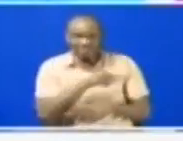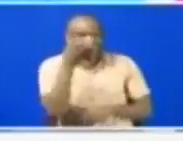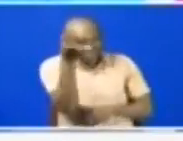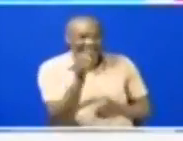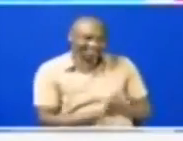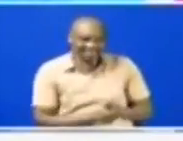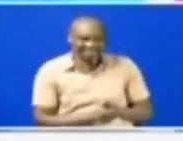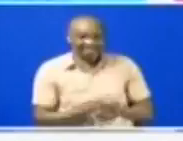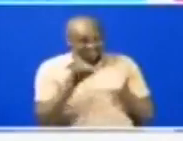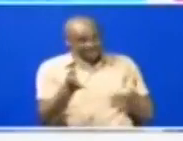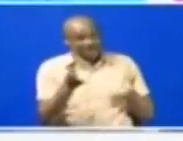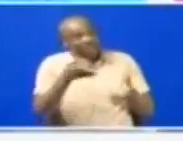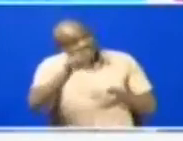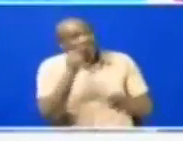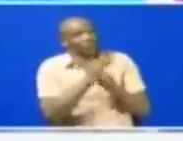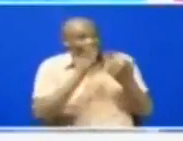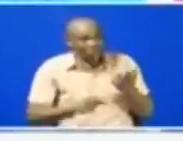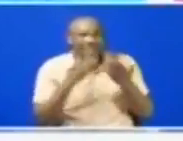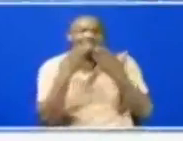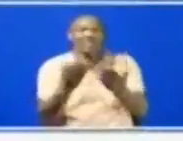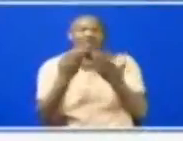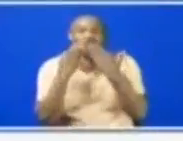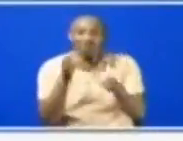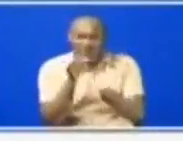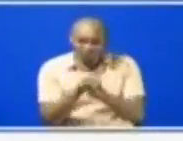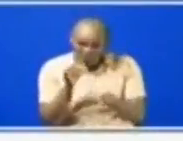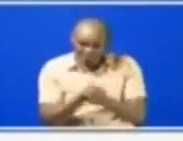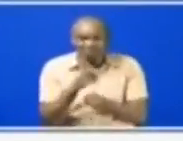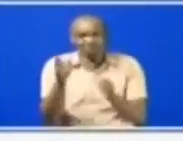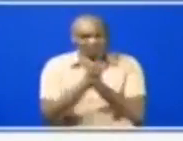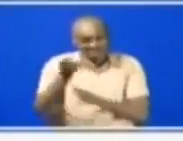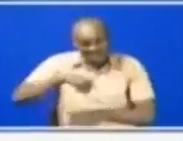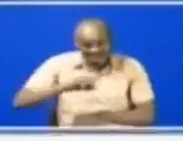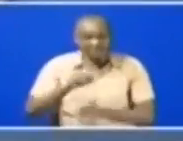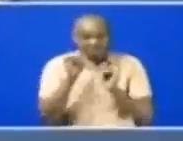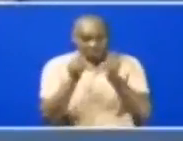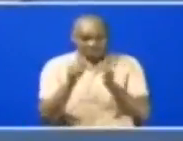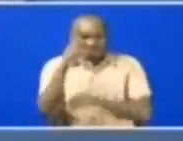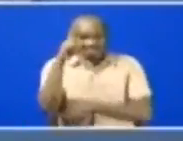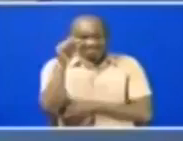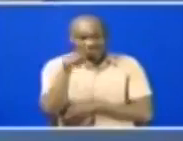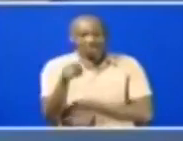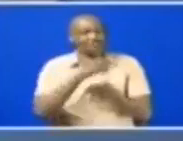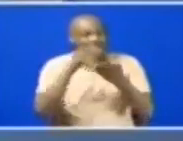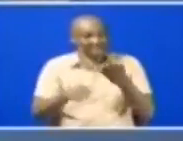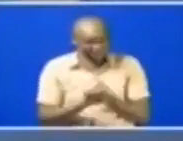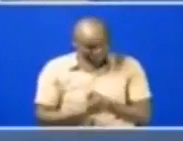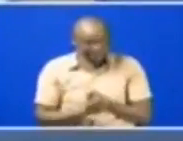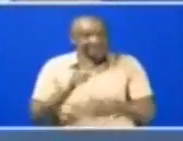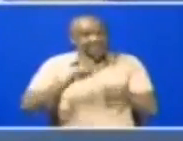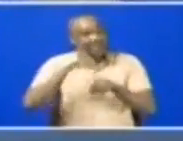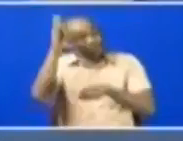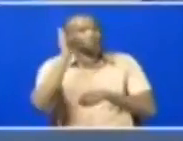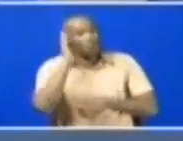yuko wapi na siku hizi anafanya nini. Shukran sana kwa kuweza kujumuika nasi kwa taarifa za KTN leo weekend. Mola